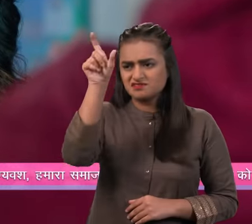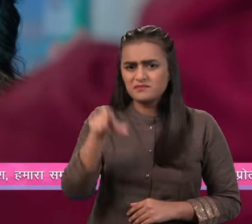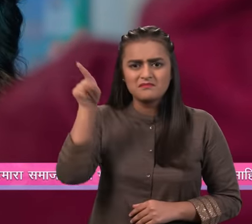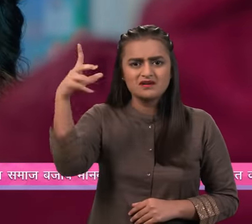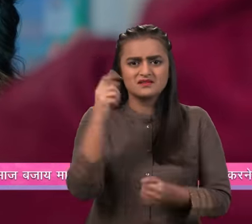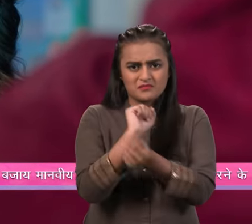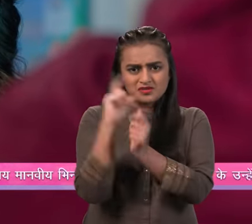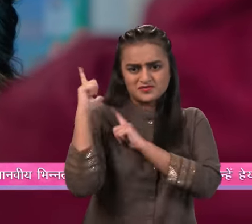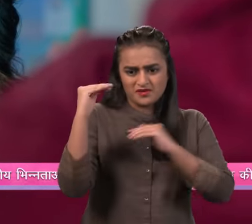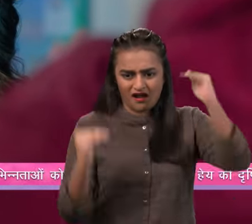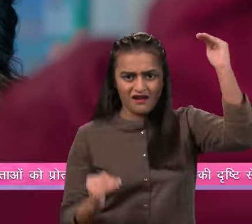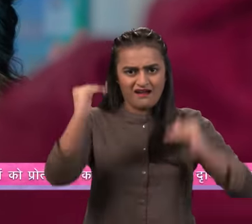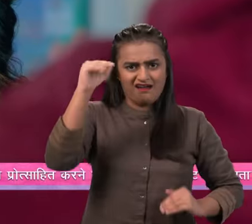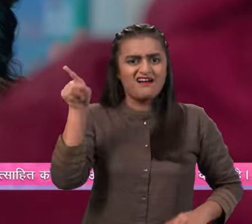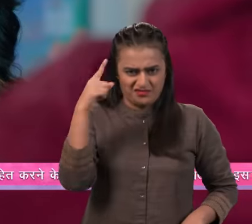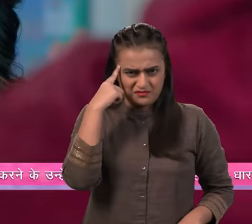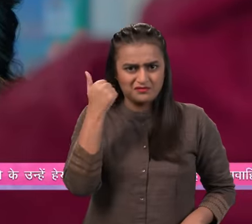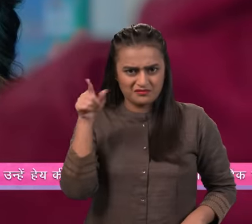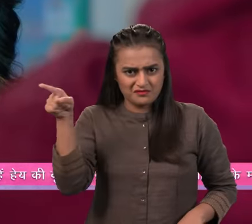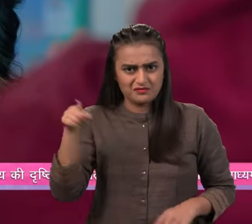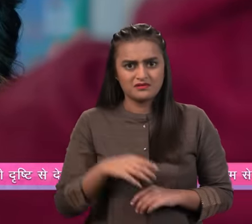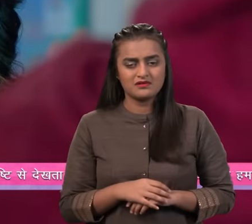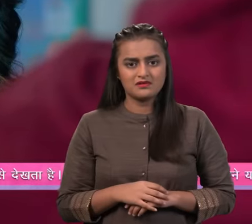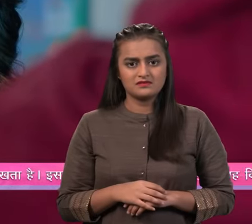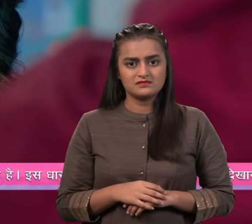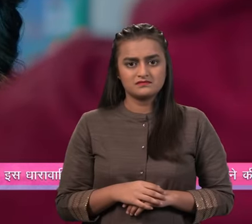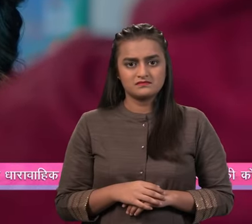और जिसे सिपाही और इंस्पेक्टर के रुतबे के बीच का फर्क नहीं मालूम